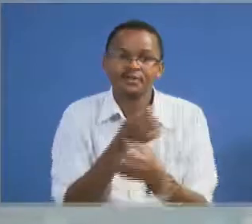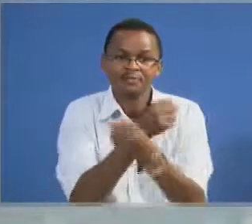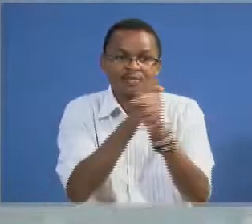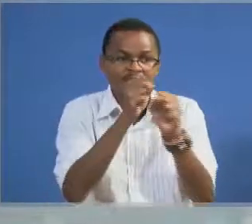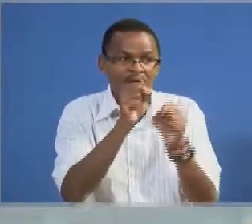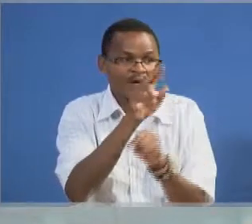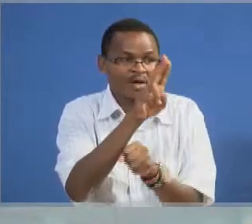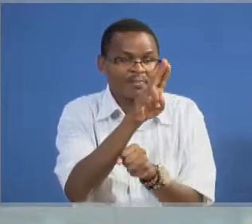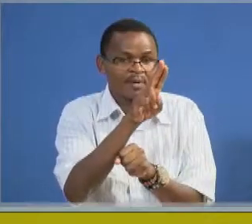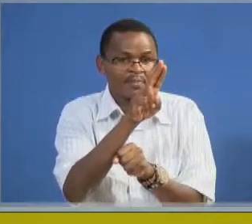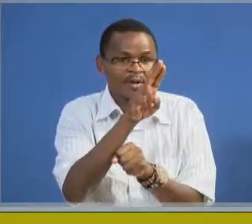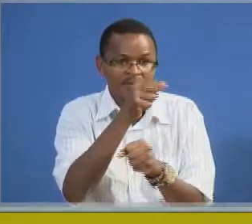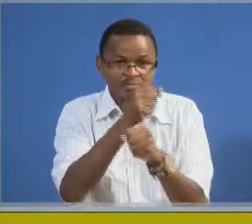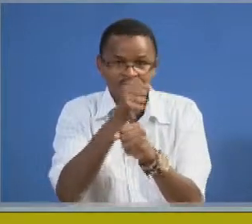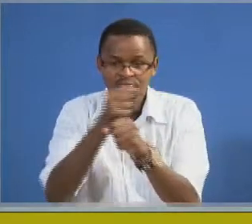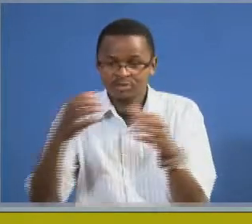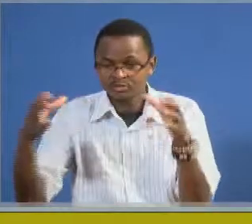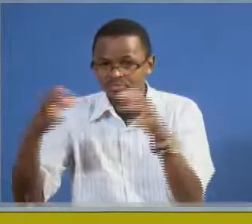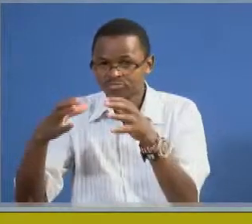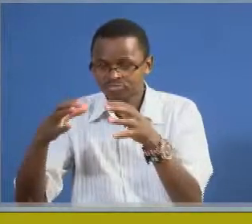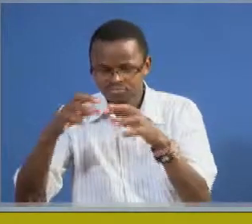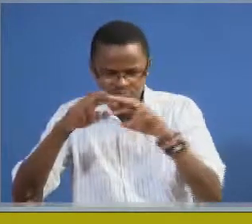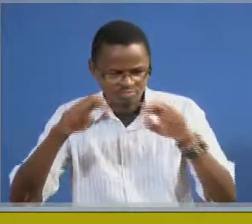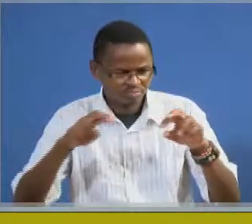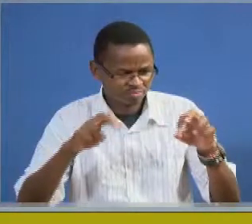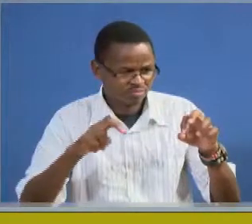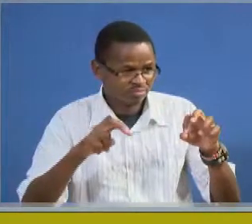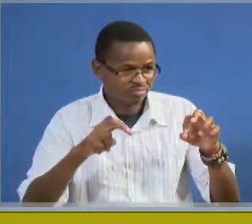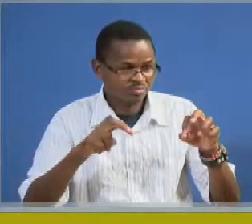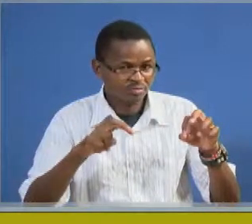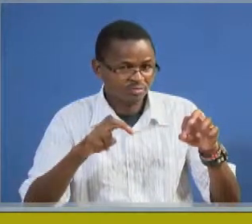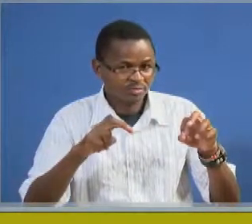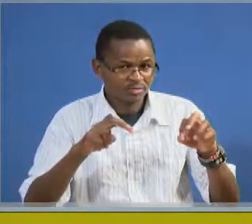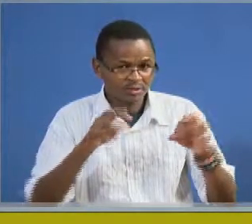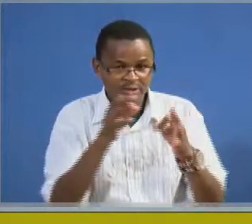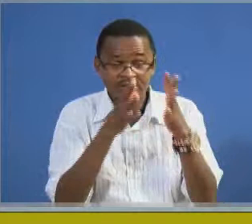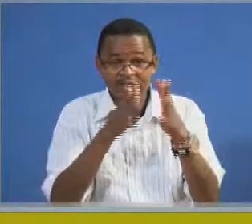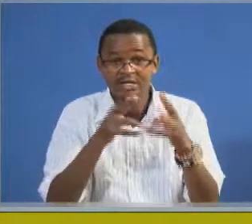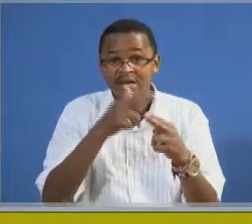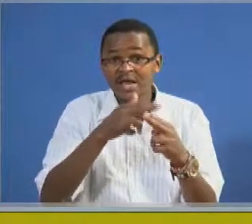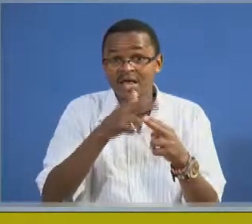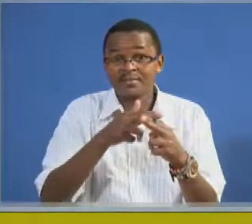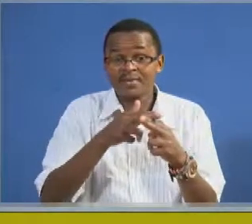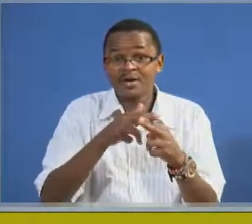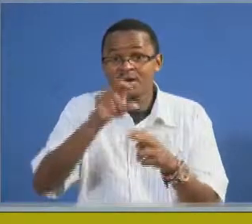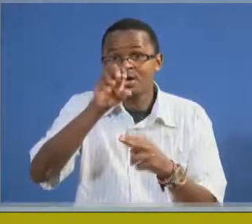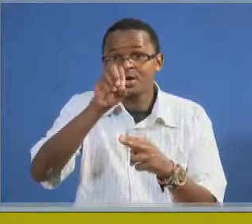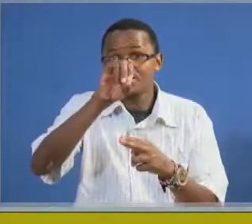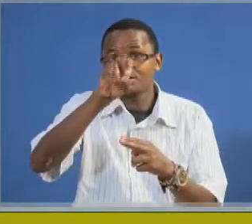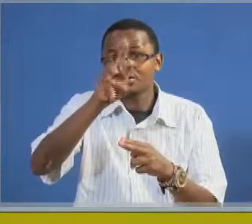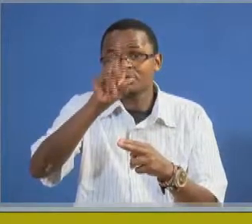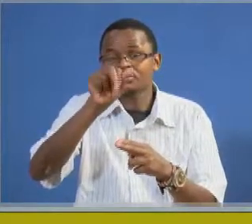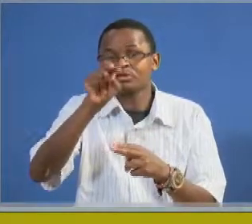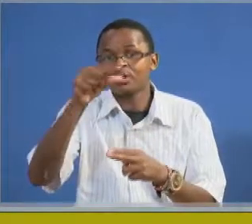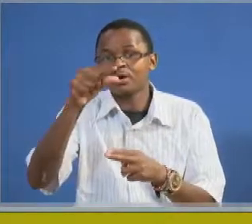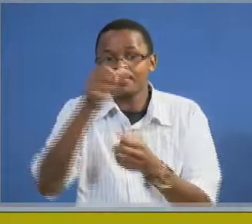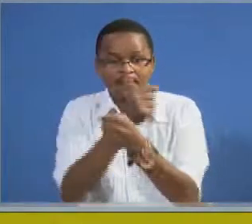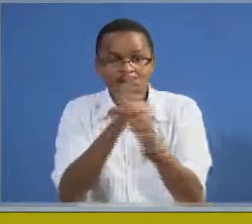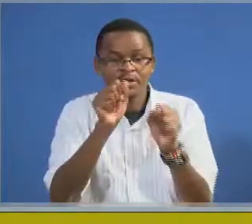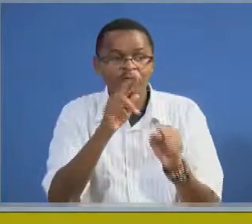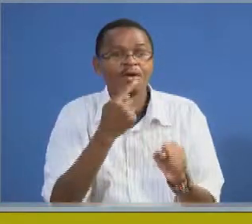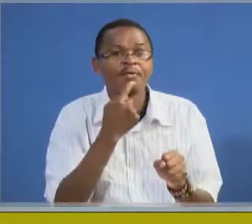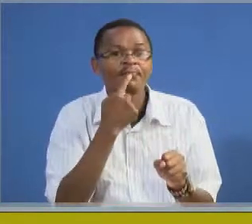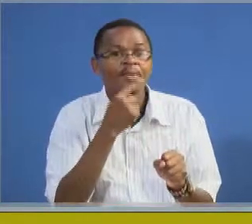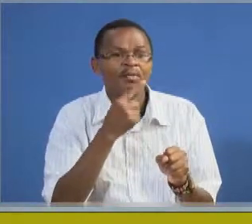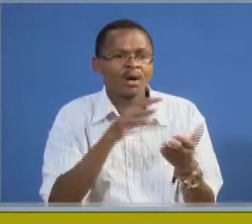Suru Kenyatta ameunda mahakama maalum kuchunguza mienendo ya jaji wa mahakama ya juu nchini Jackton Ojwang. Katika taarifa yake maalum, Rais Kenyatta amesema